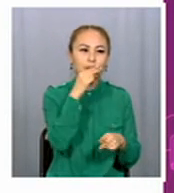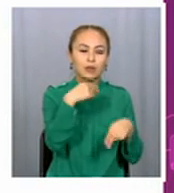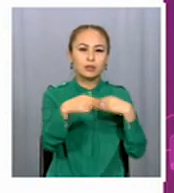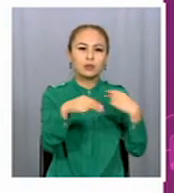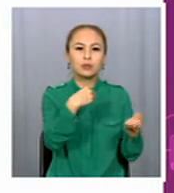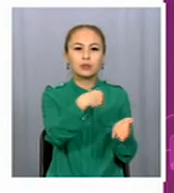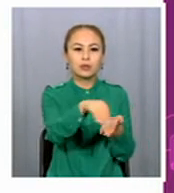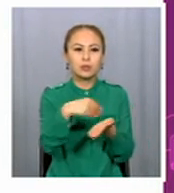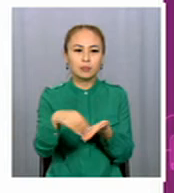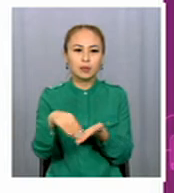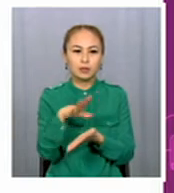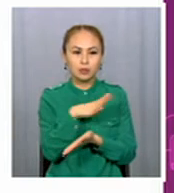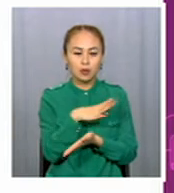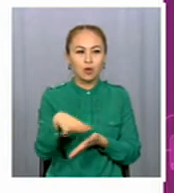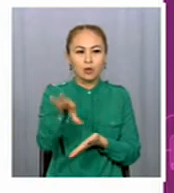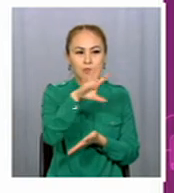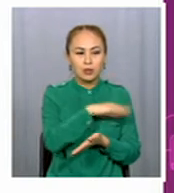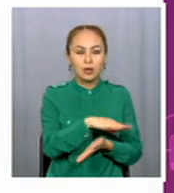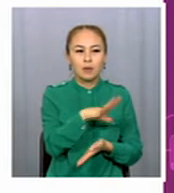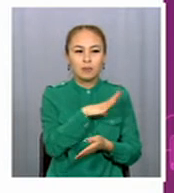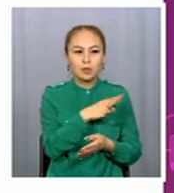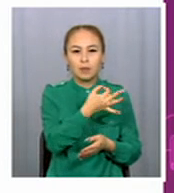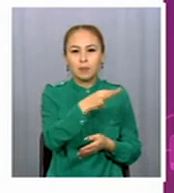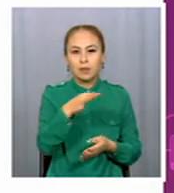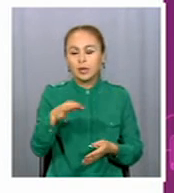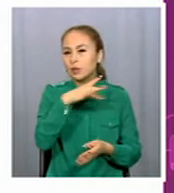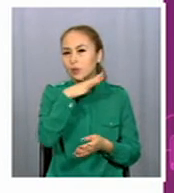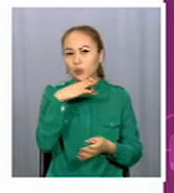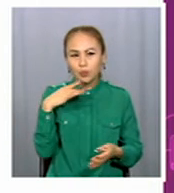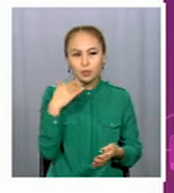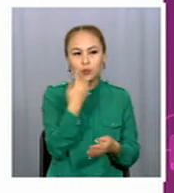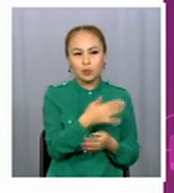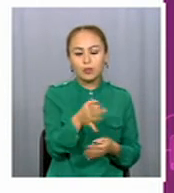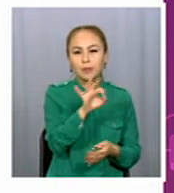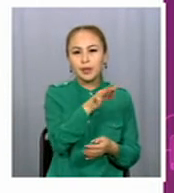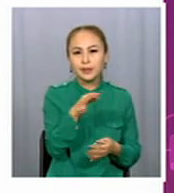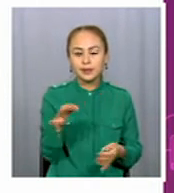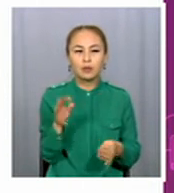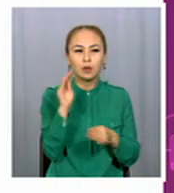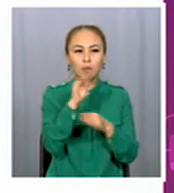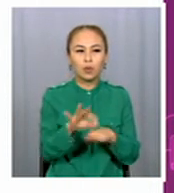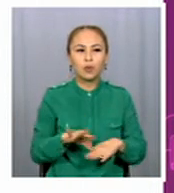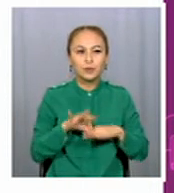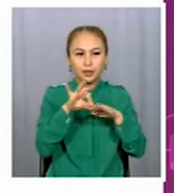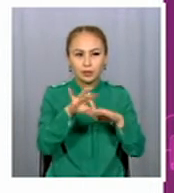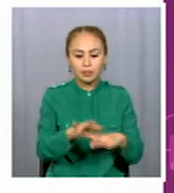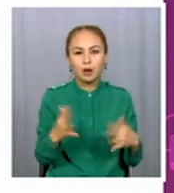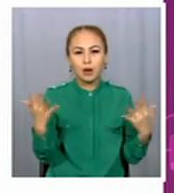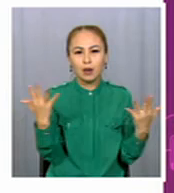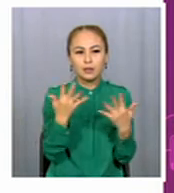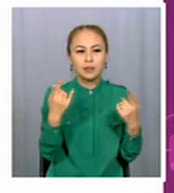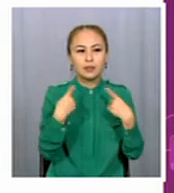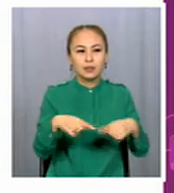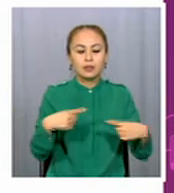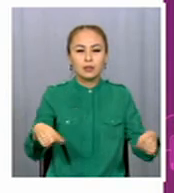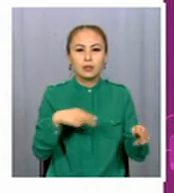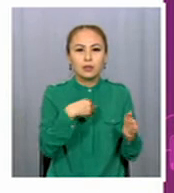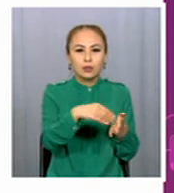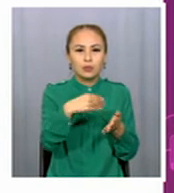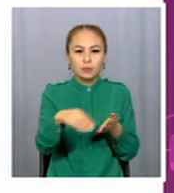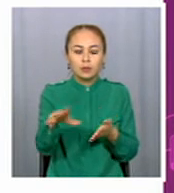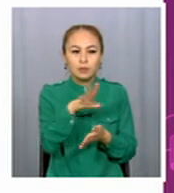алды. Оларда бірнеше монета бар. Сол монеталарды қолданып, қандай заттарды сатып алады?